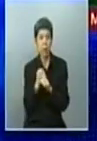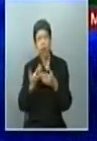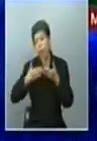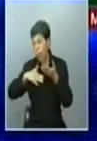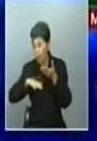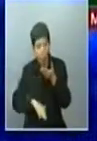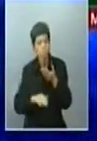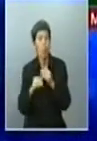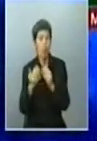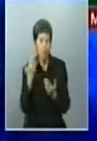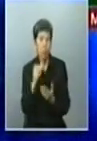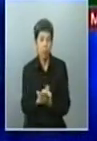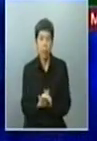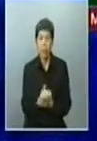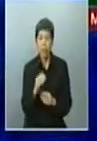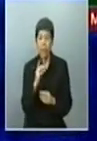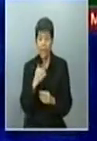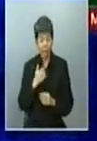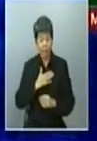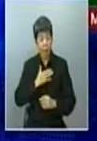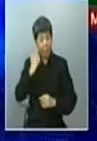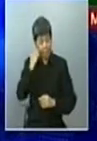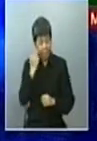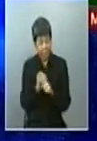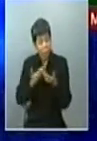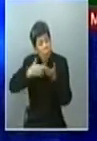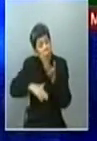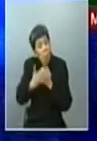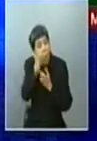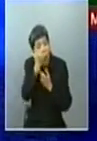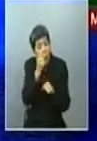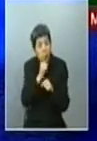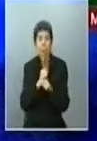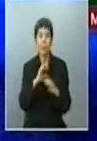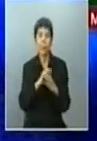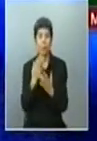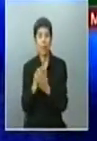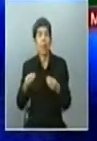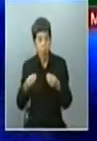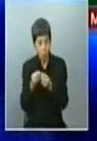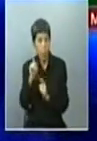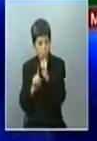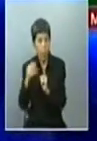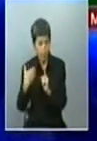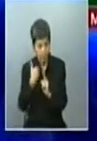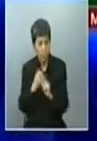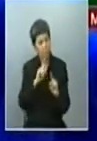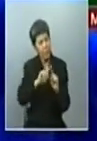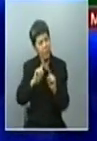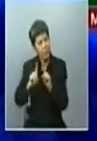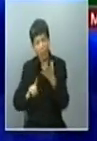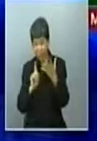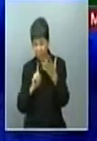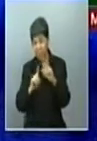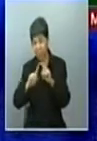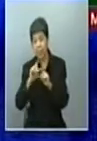างต่อเนื่องนะครับแต่ว่า DBS ก็เชื่อว่าราคาที่ตกต่ำมาเนี่ยสะท้อนเข้าไปในราคาหุ้นแล้วนะครับส่วนมาตรการอื่นๆนะครับอย่างเช่น